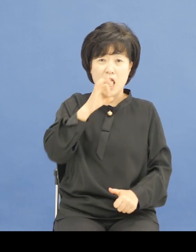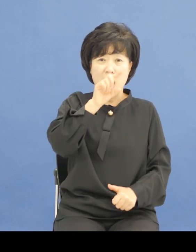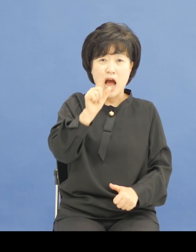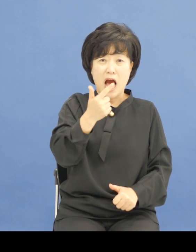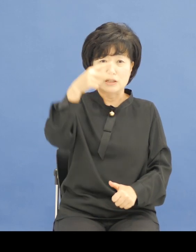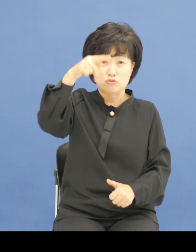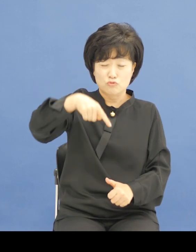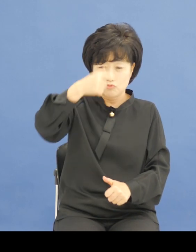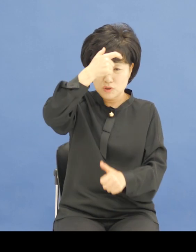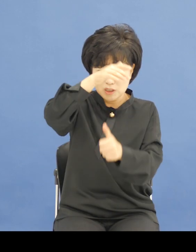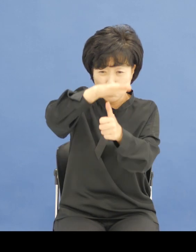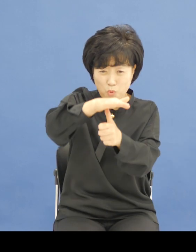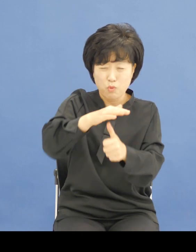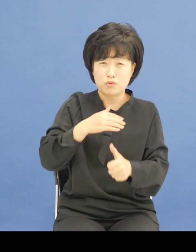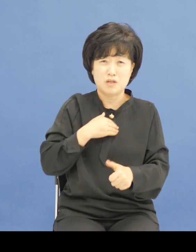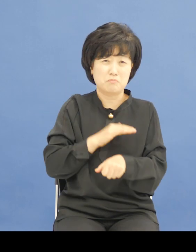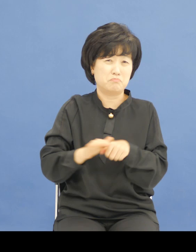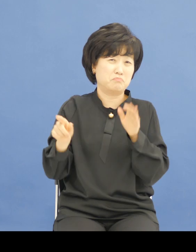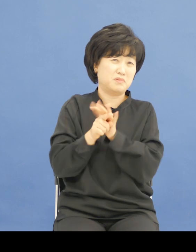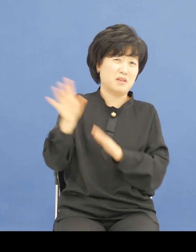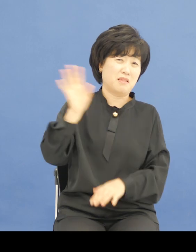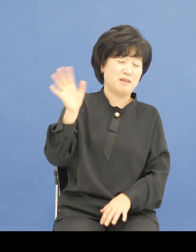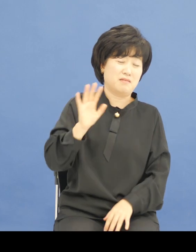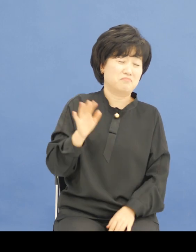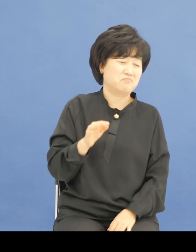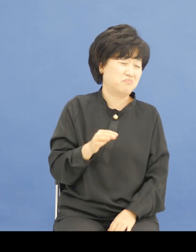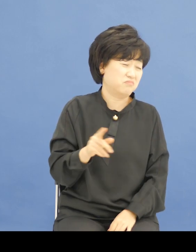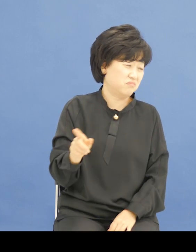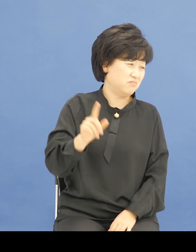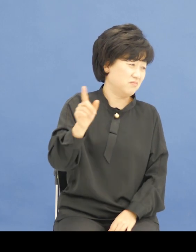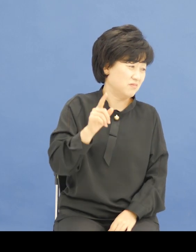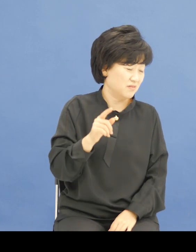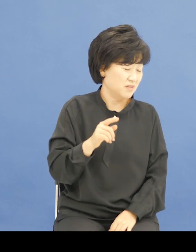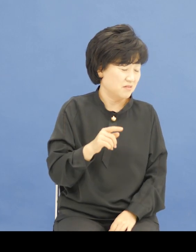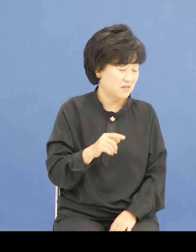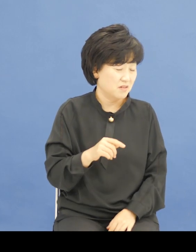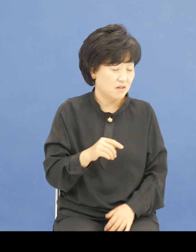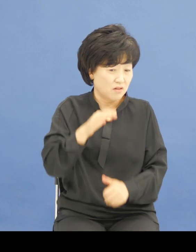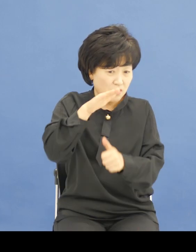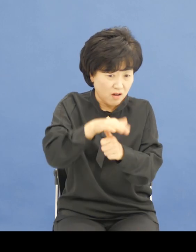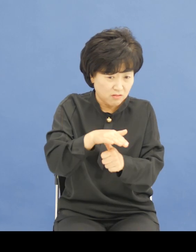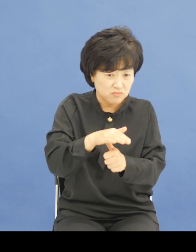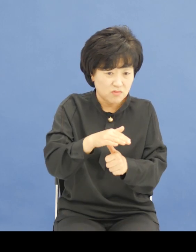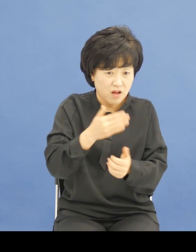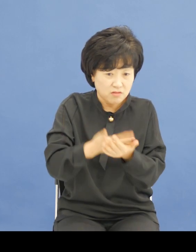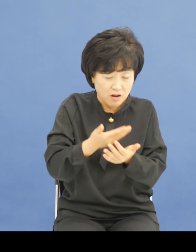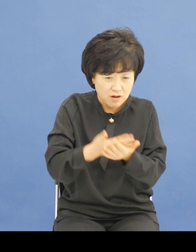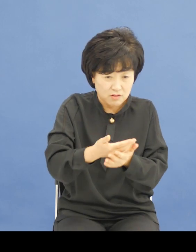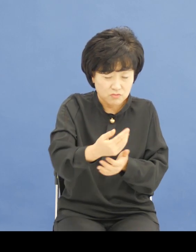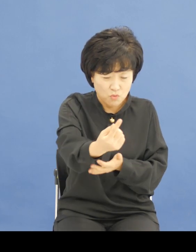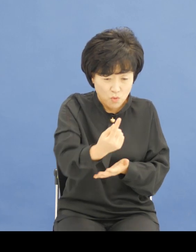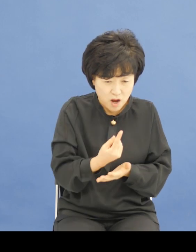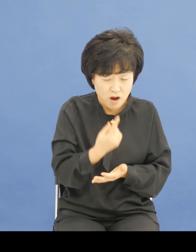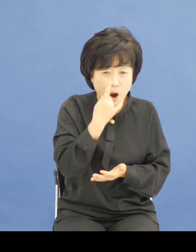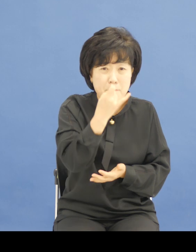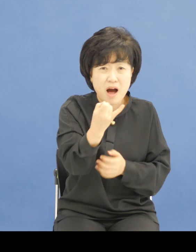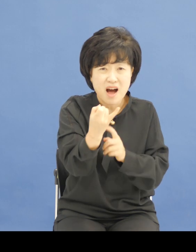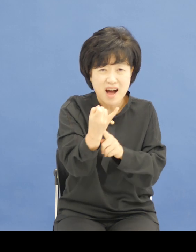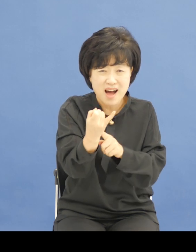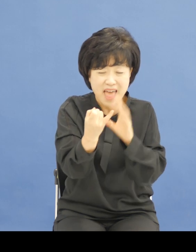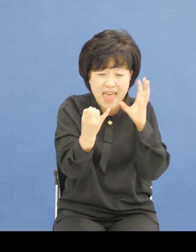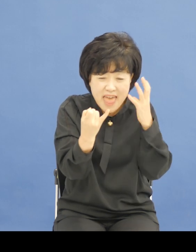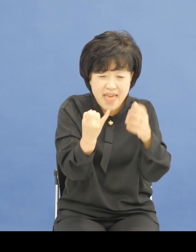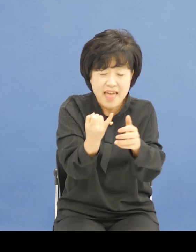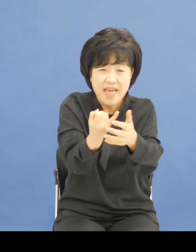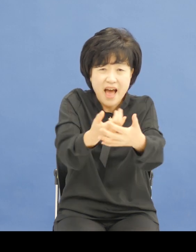믿지도 않았었어요. 그랬는데 애기 엄마가 애기를 안고 나한테 기도를 해달라고 해서 이제 일단 덜썩 안았죠.